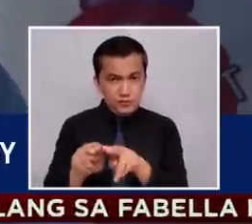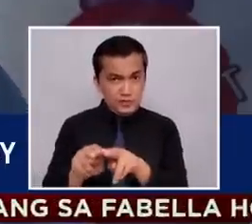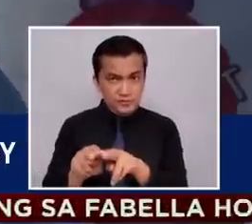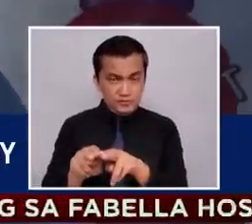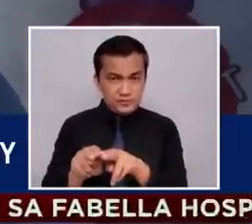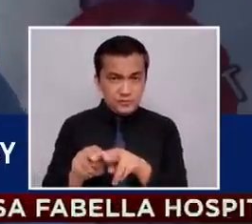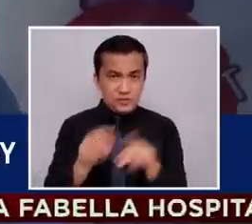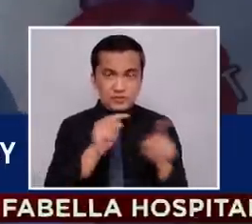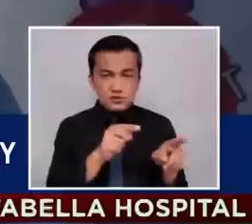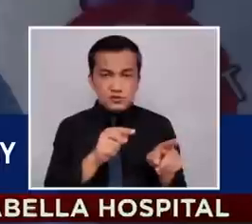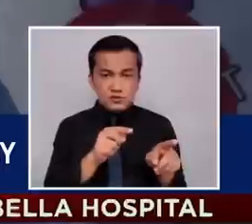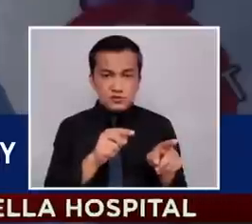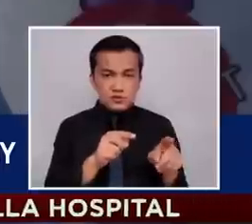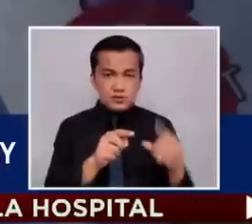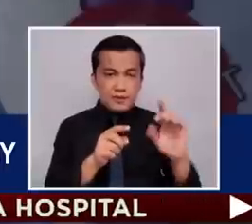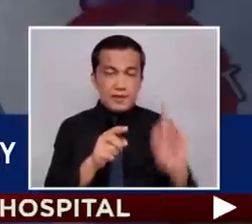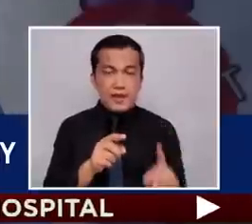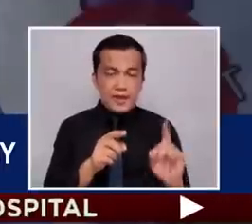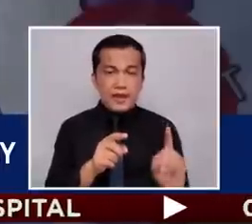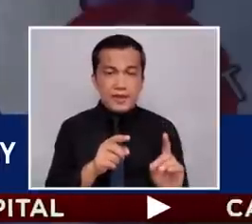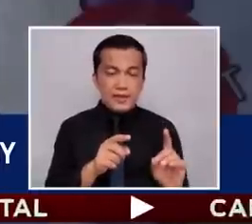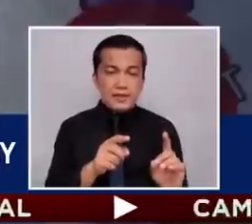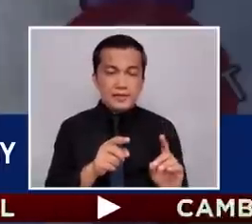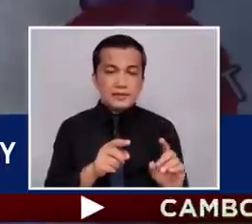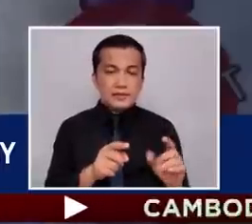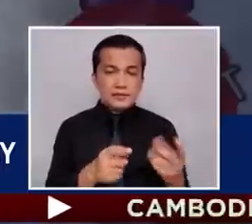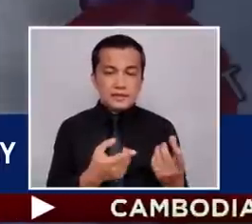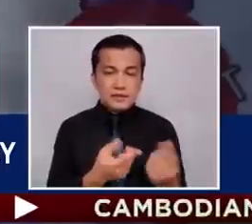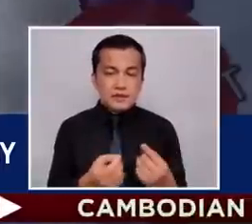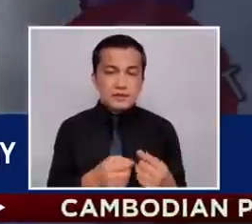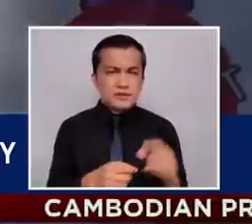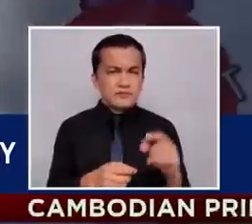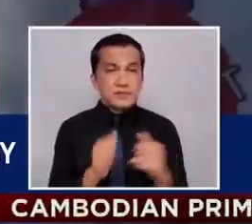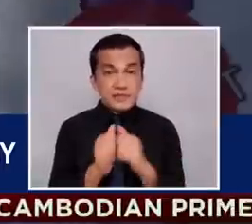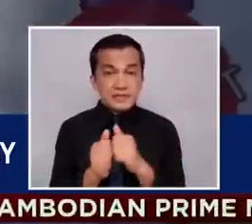lang sa mga baba na ginagawa, meaning to say doon sa mga